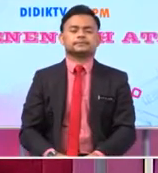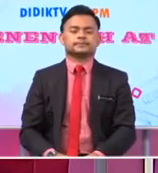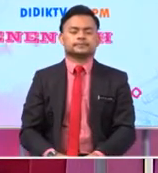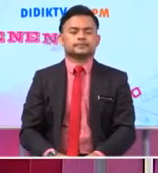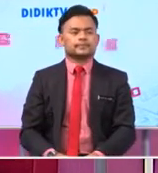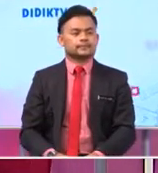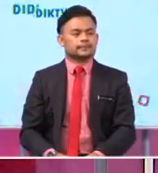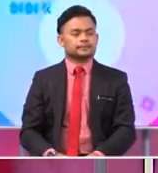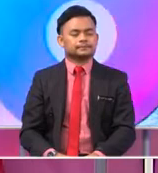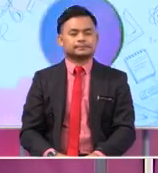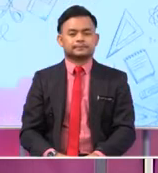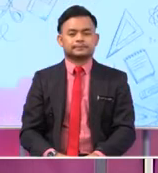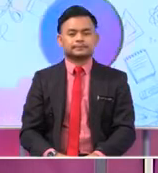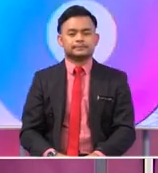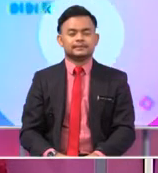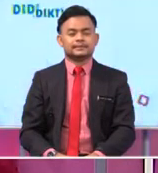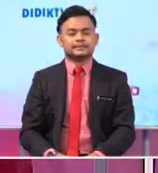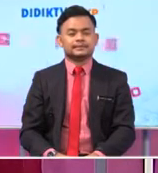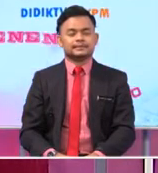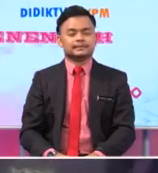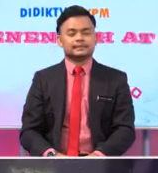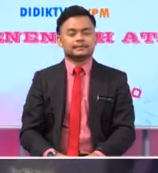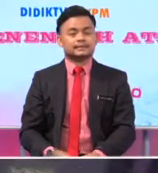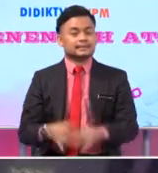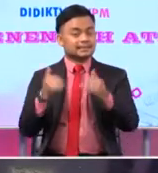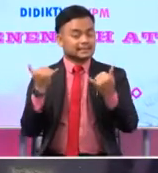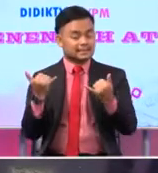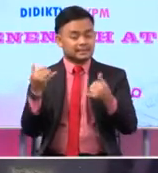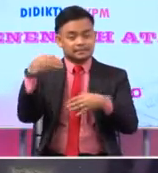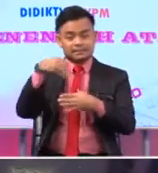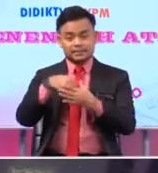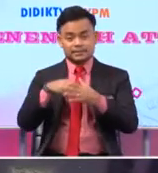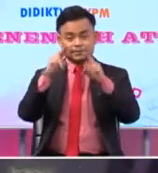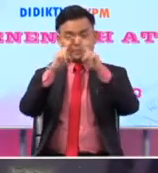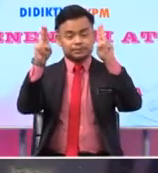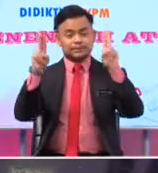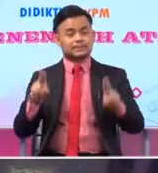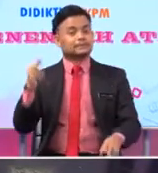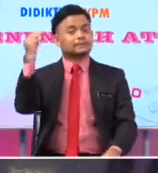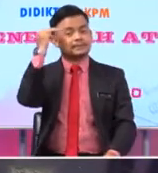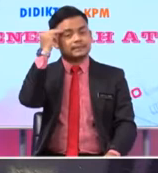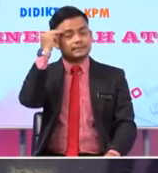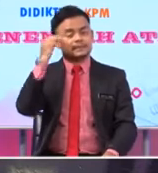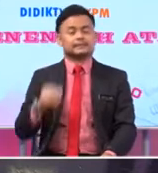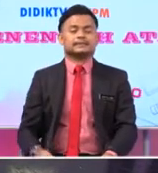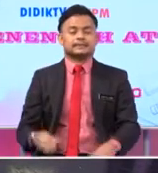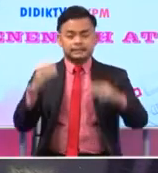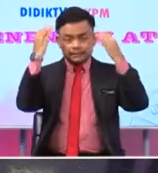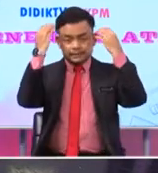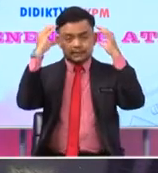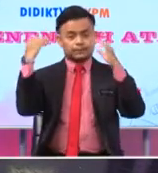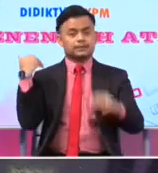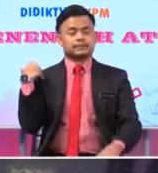oh oke sekarang kita masuk dalam aktiviti uji mindah AC gua disediakan